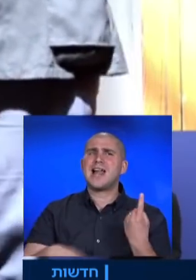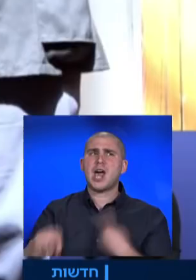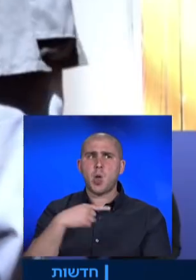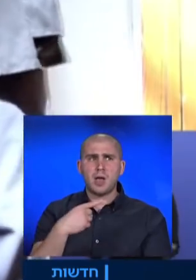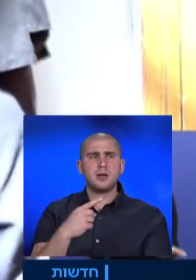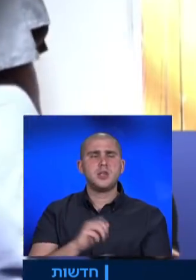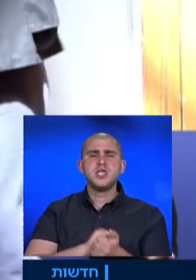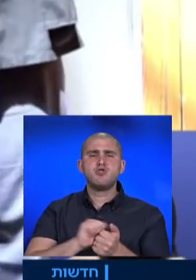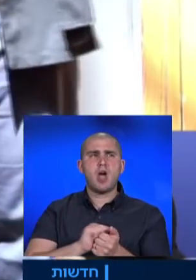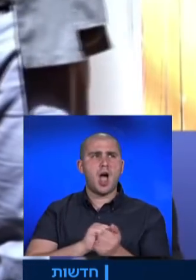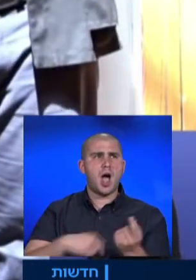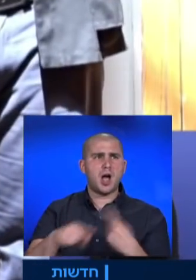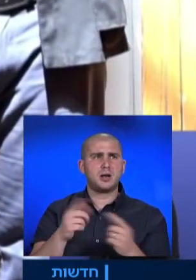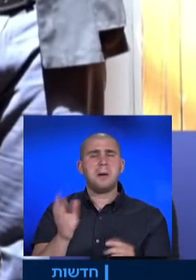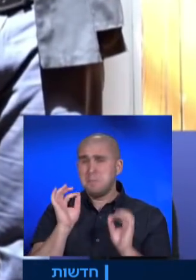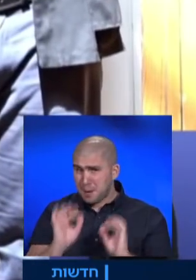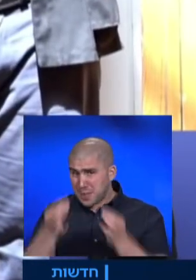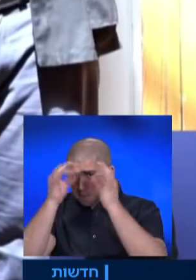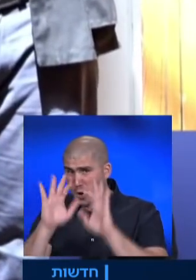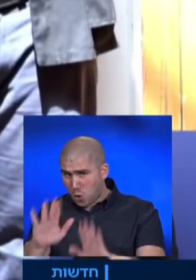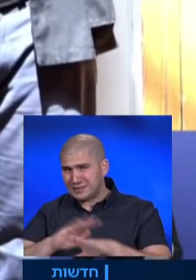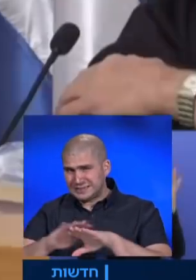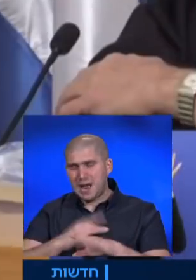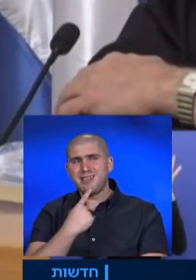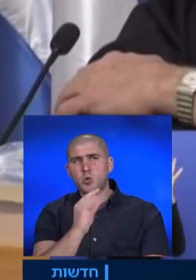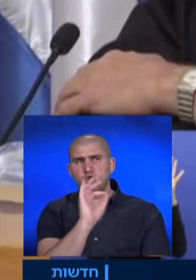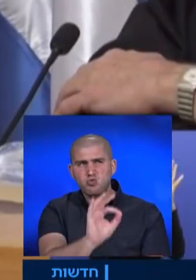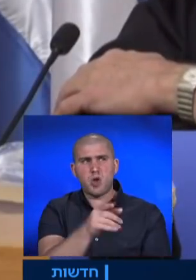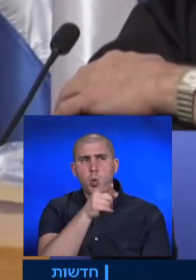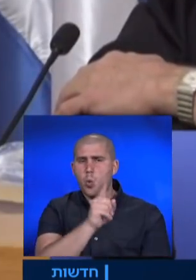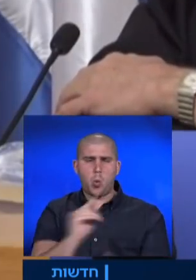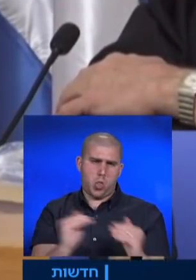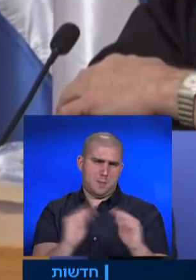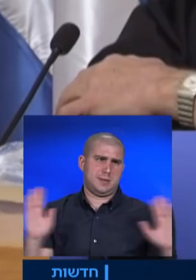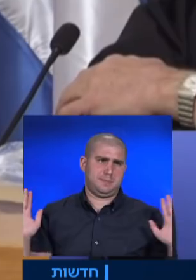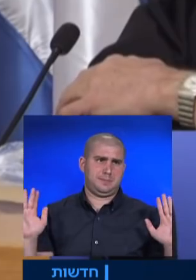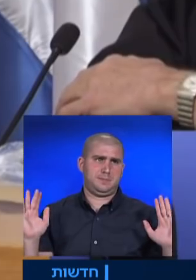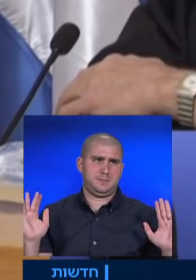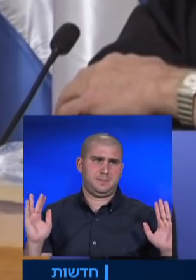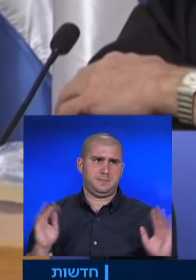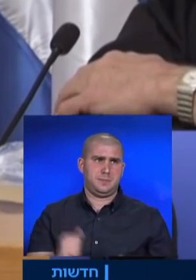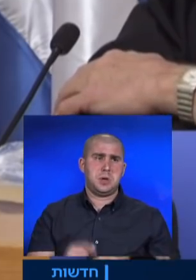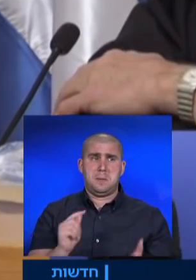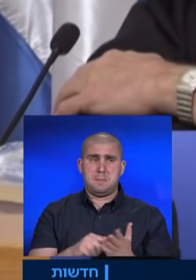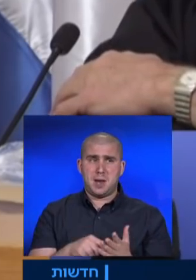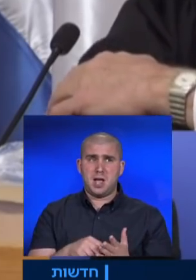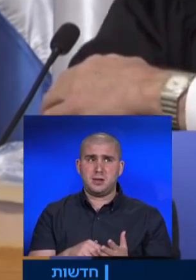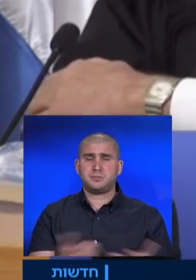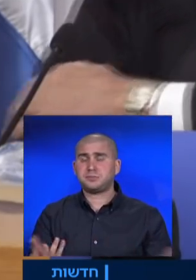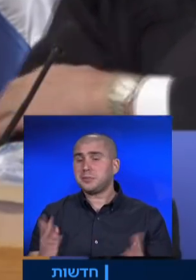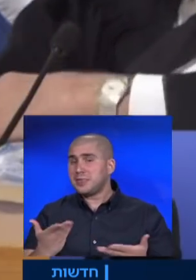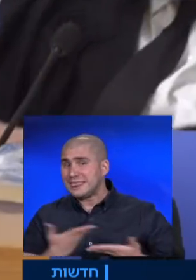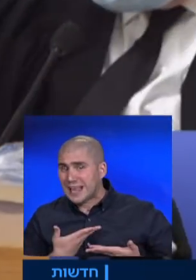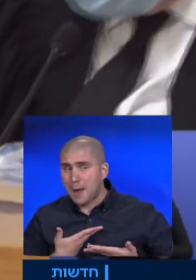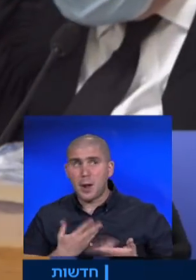אבני הרחיים. באמת, בכל הכבוד, הטיעון הזה הוא לא במקום. טוב. כי זה שנקבל